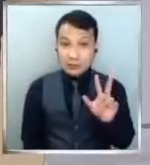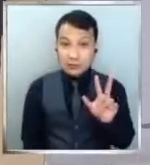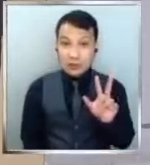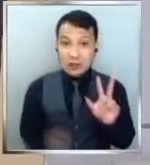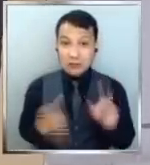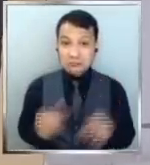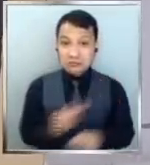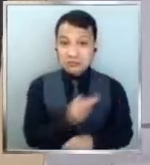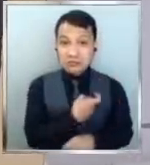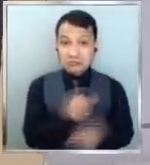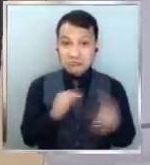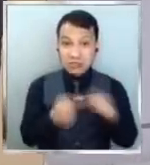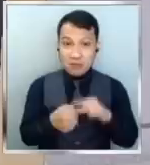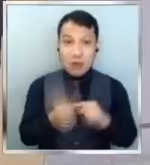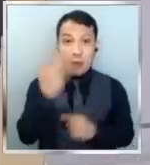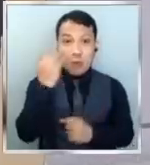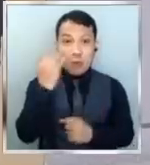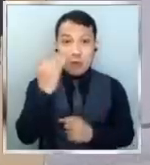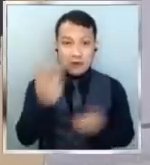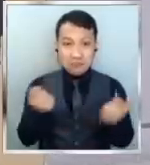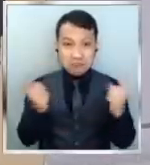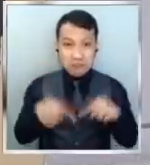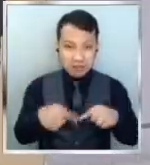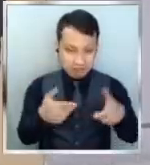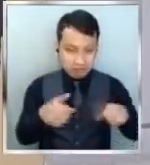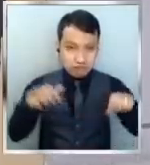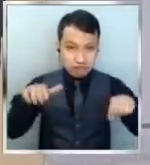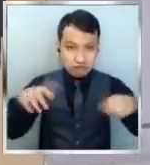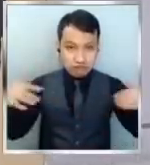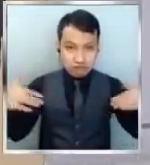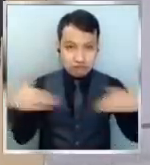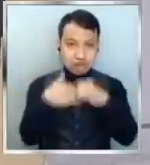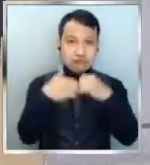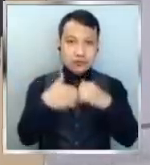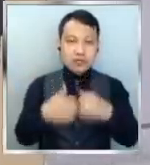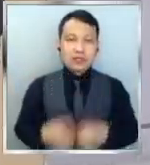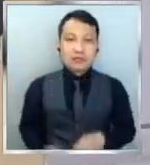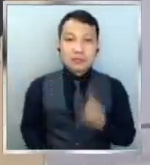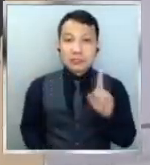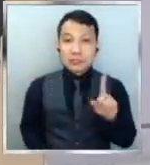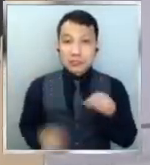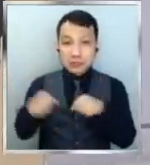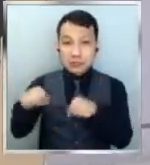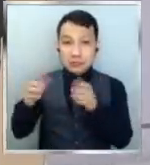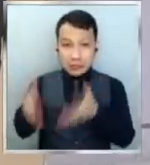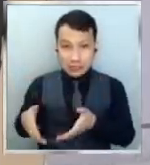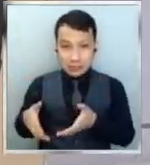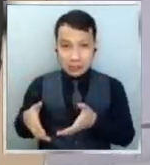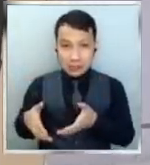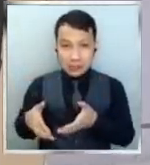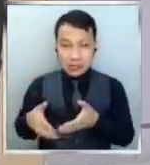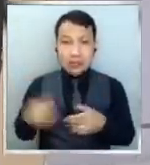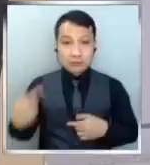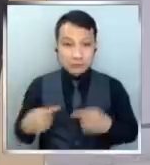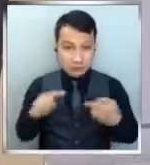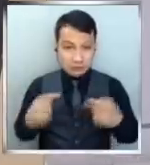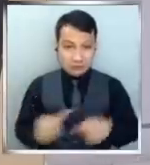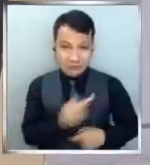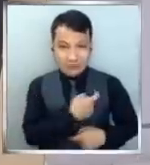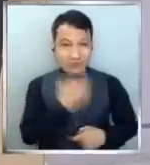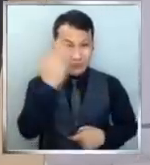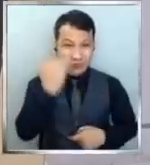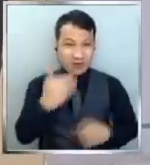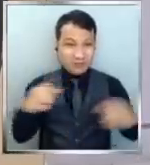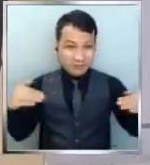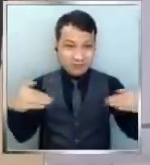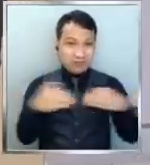sa Siniloan, Laguna. Isa namang rider ang nasugatan sa Dasmariñas, Cavite matapos sumabangga ng nagkaproblemang truck. Ang mga nahuli kam